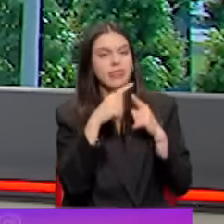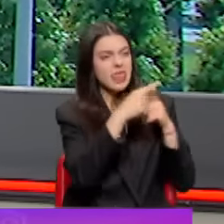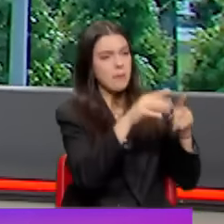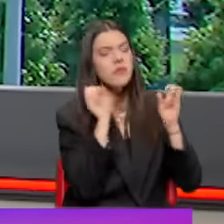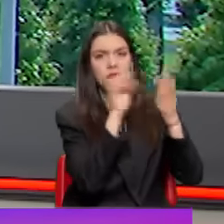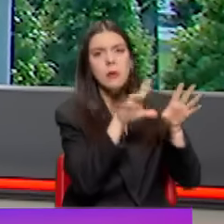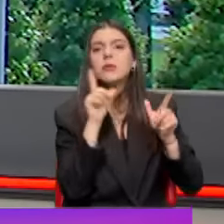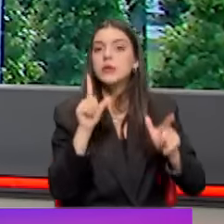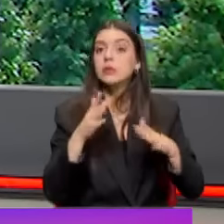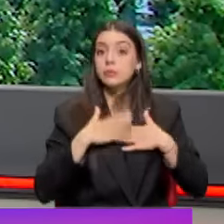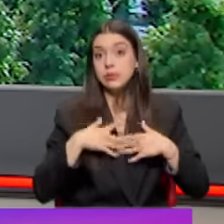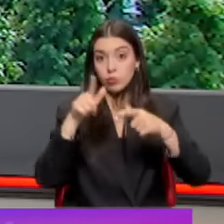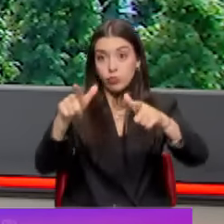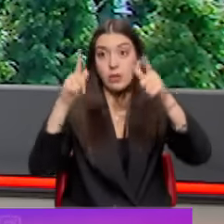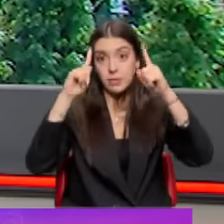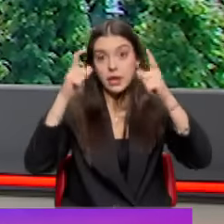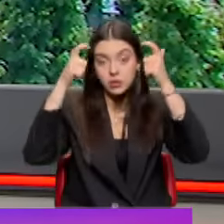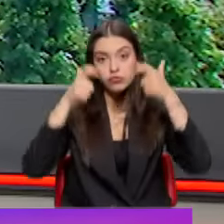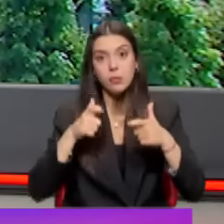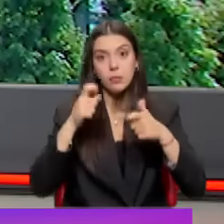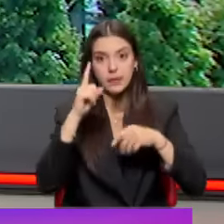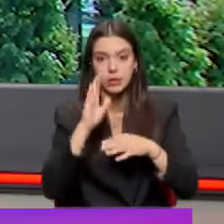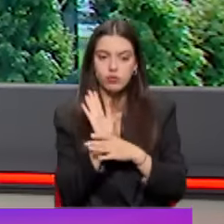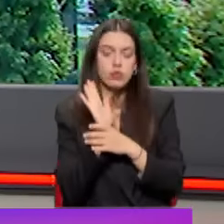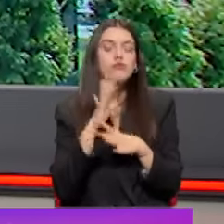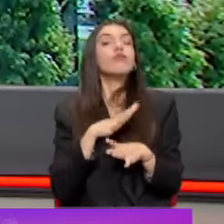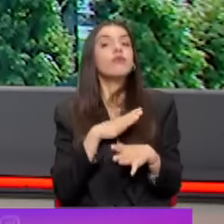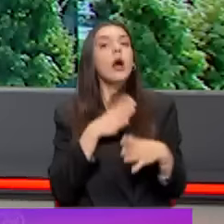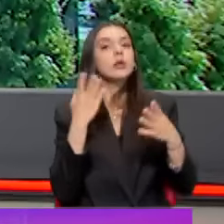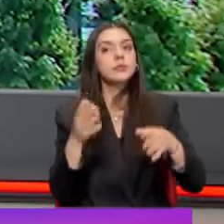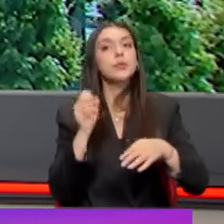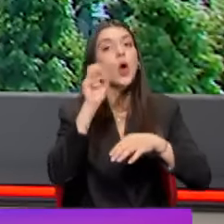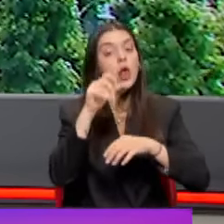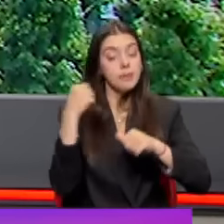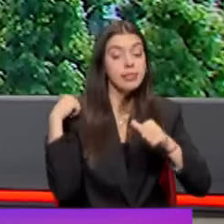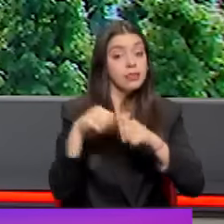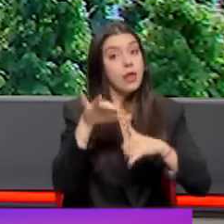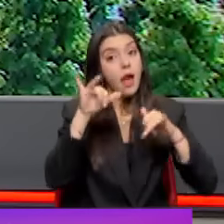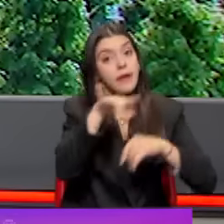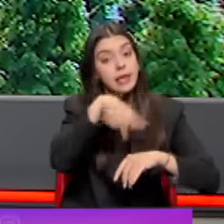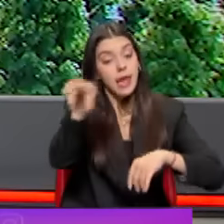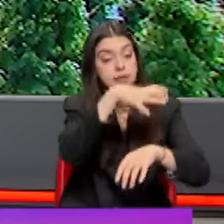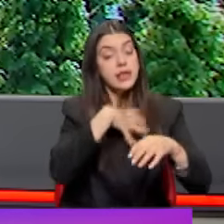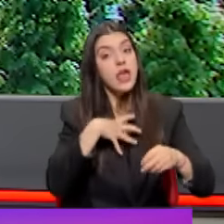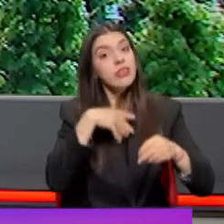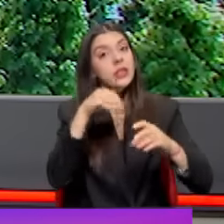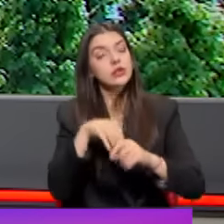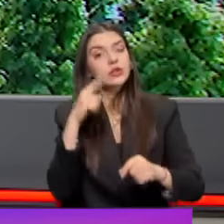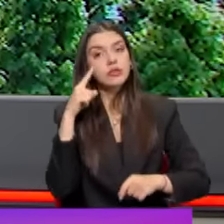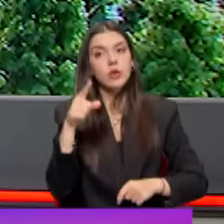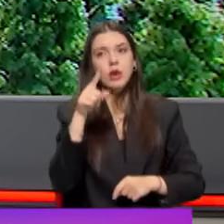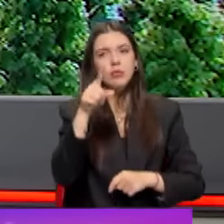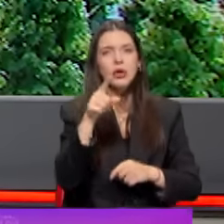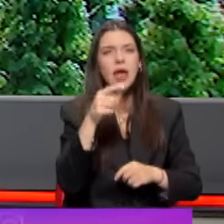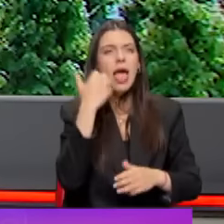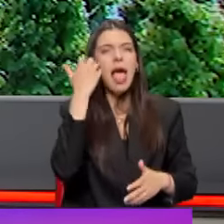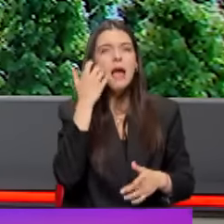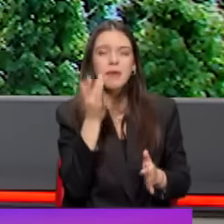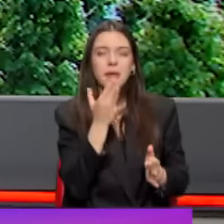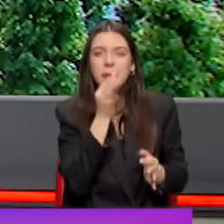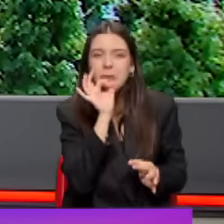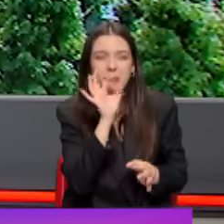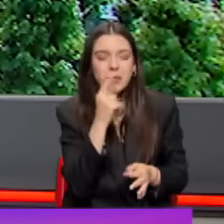gerekiyor Bizim burada bir Hani varsa bir duruşumuz öğretmenlerin de yine aynı şekilde kendi içlerindeki bu çürük elmaları